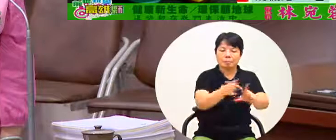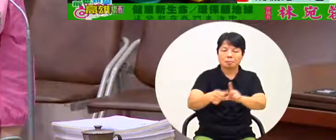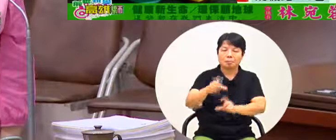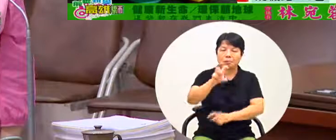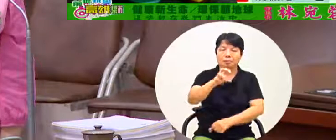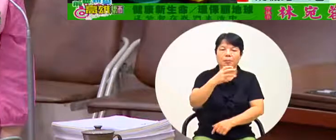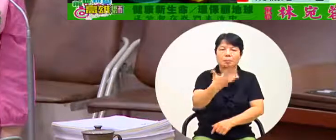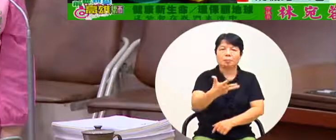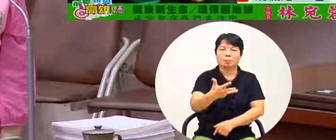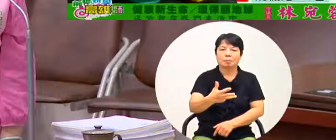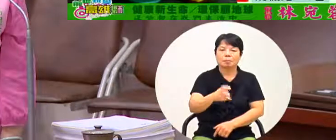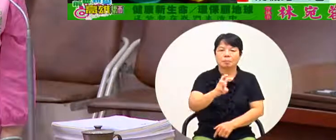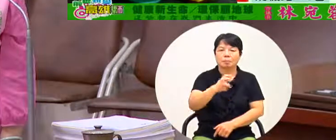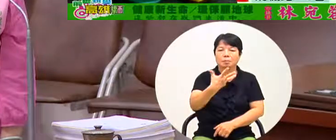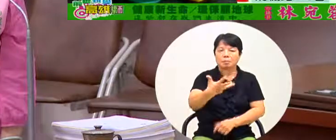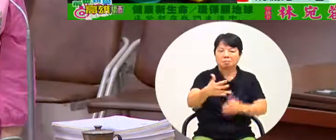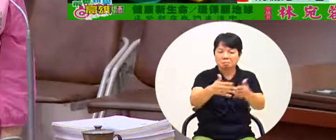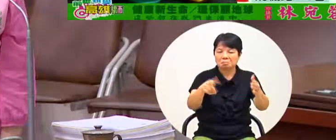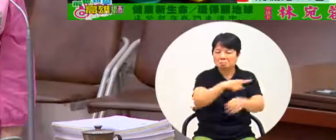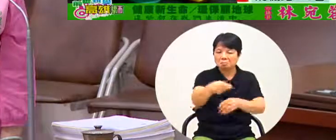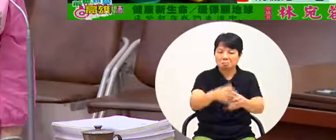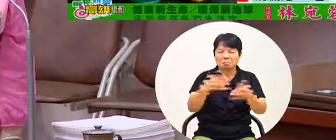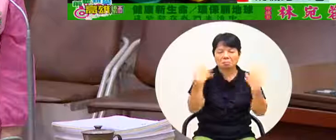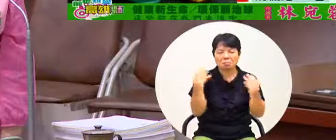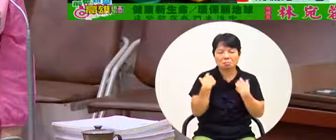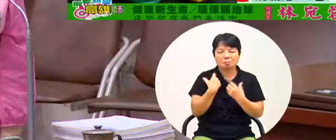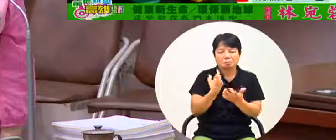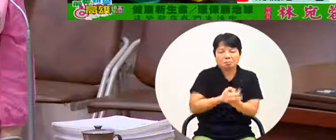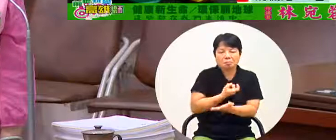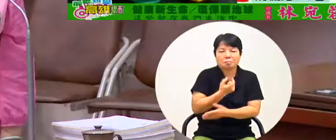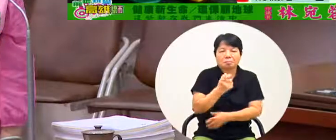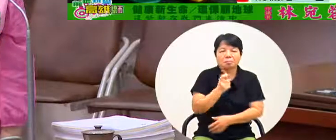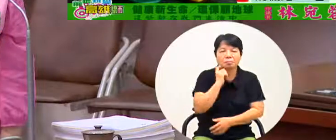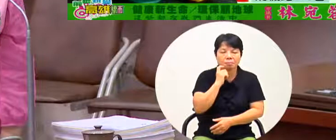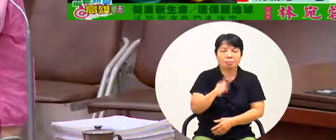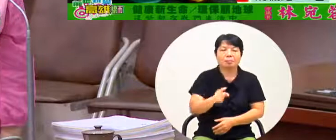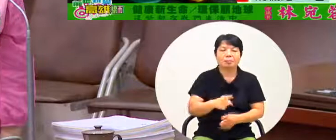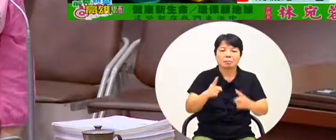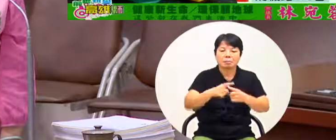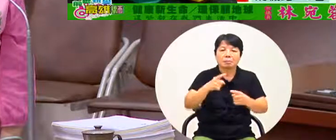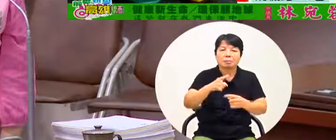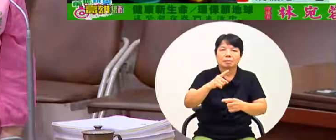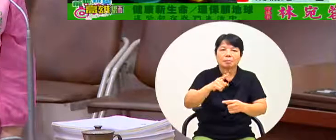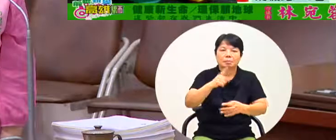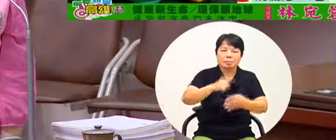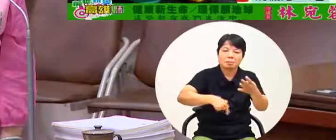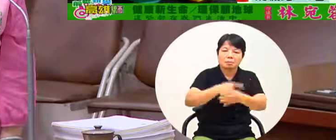啊。但是我们的人事预算呐、啊，每年都3333呐、啊。啊，但是